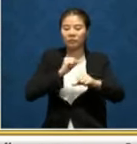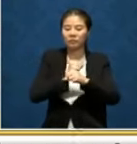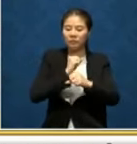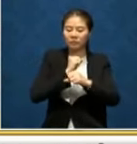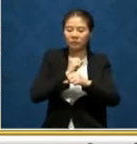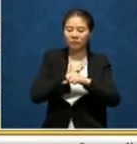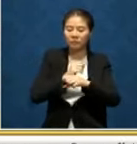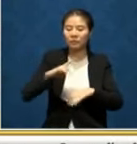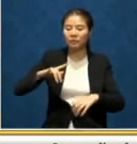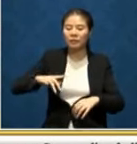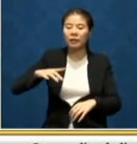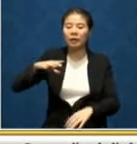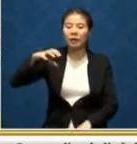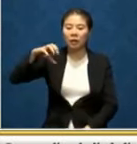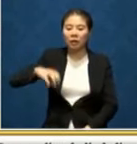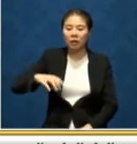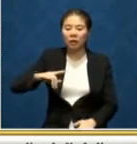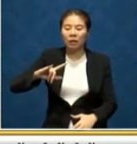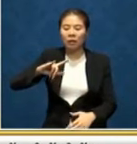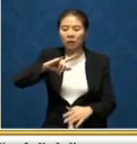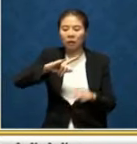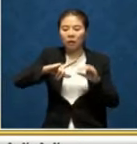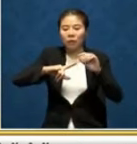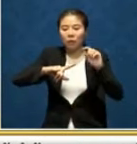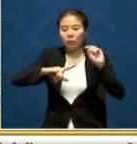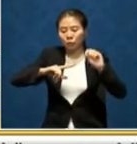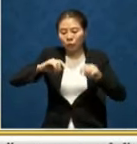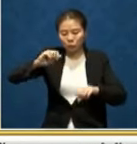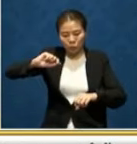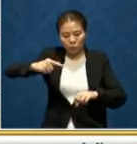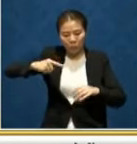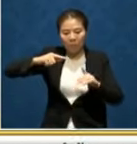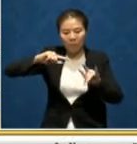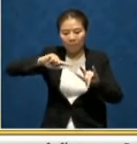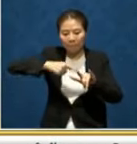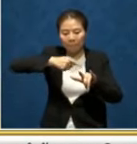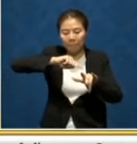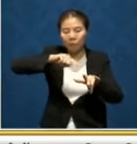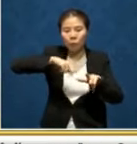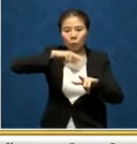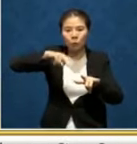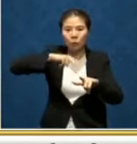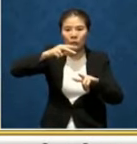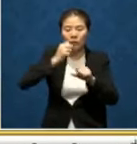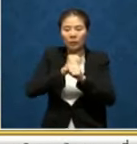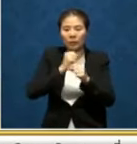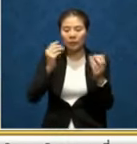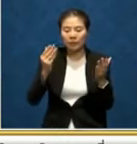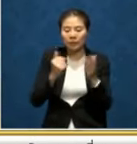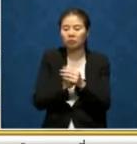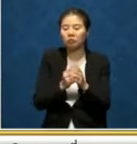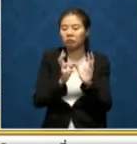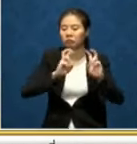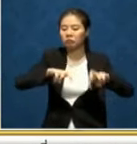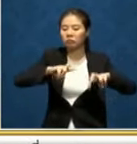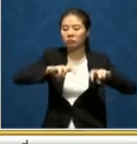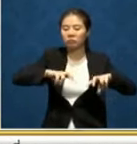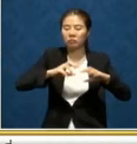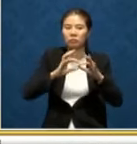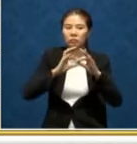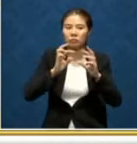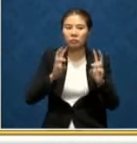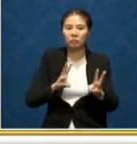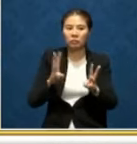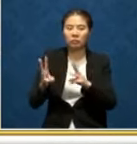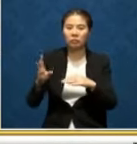คงต้องมีการศึกษาและวิเคราะห์ให้รอบด้านเพิ่มเติมใหม่ด้วยอีกหรือไม่ค่ะท่านประธานคะนี่คือ